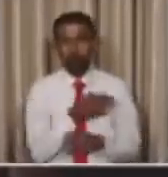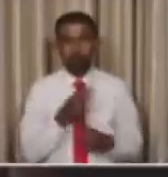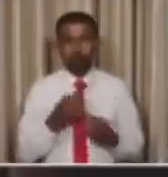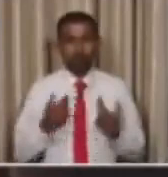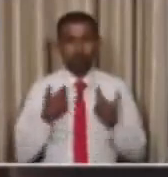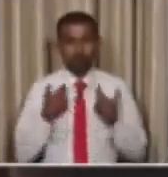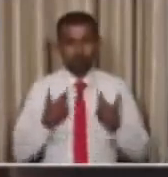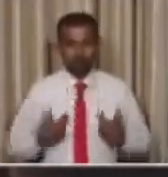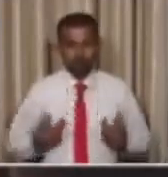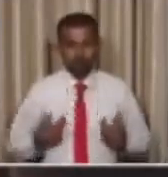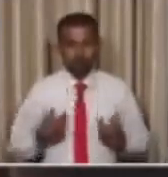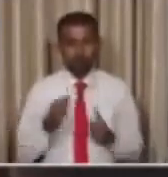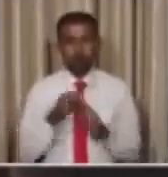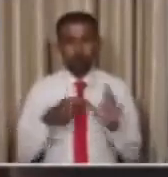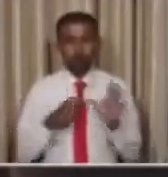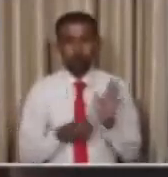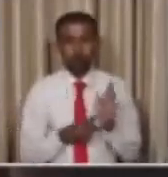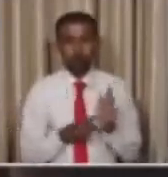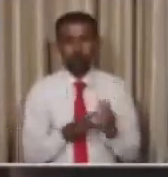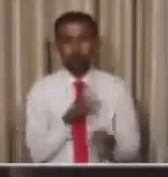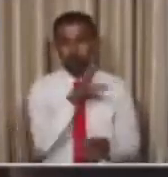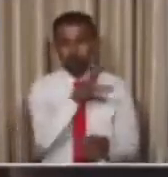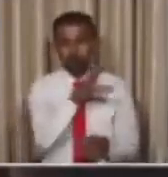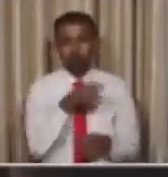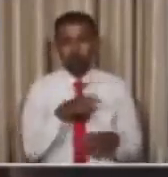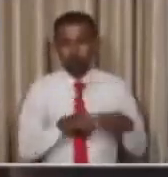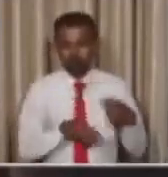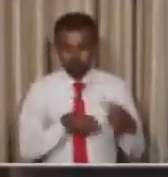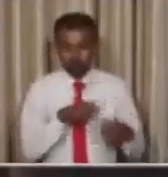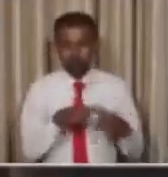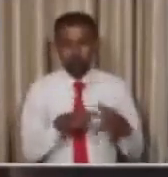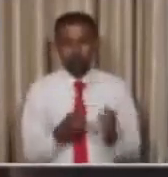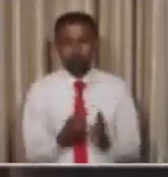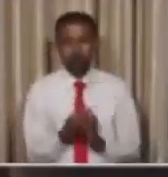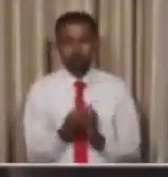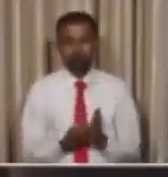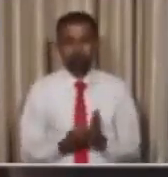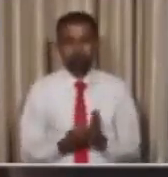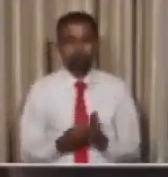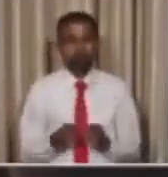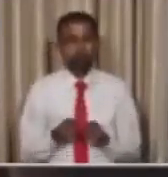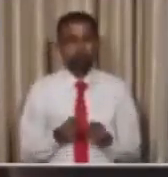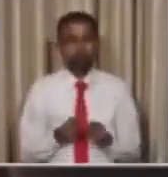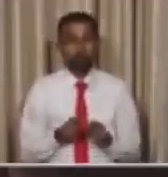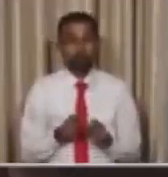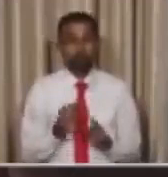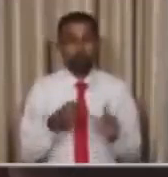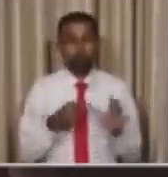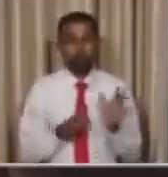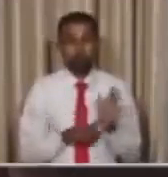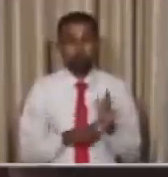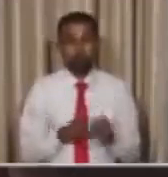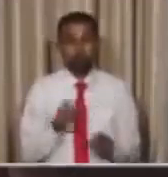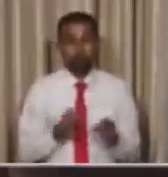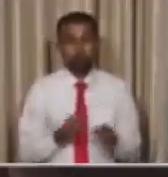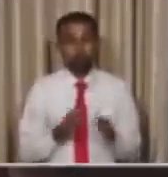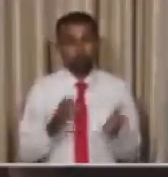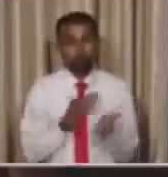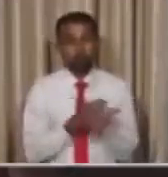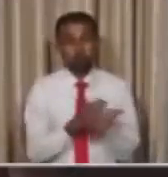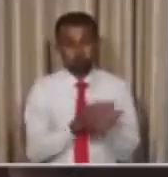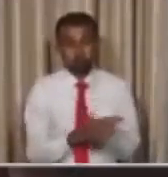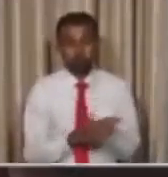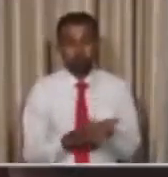ජනාධිපතිවරයාත් පලස්තීනය වෙනුවෙන් එතුමා දිගටම ඒ ප්‍රතිපත්තිය විතරක් නෙමෙයි එතුමා පලස්තීනය වෙනුවෙන් විශාල හඬක් නැබුවයි කියන